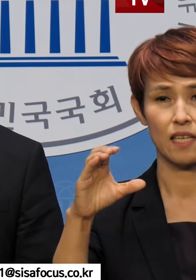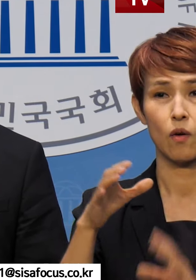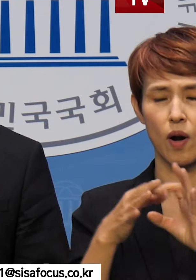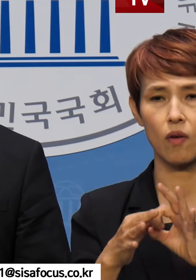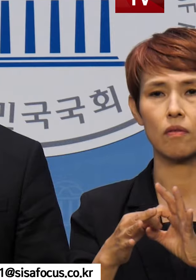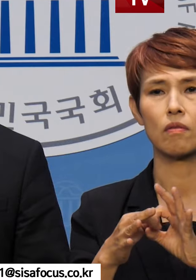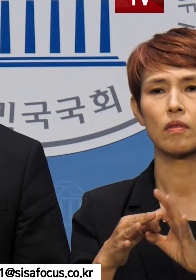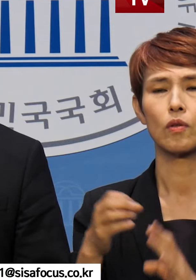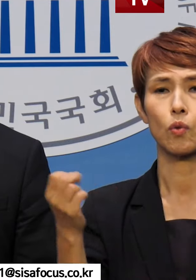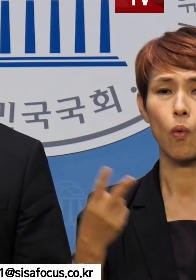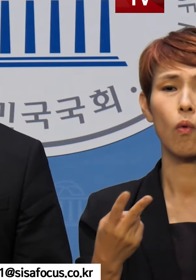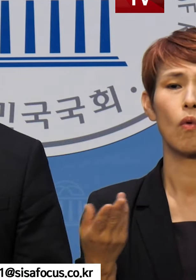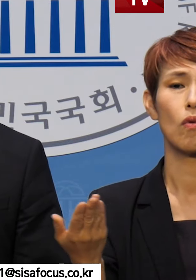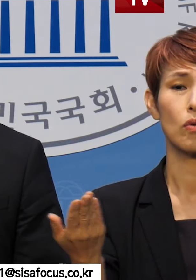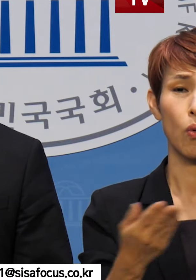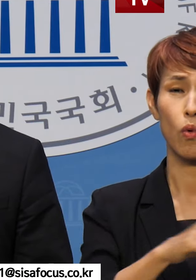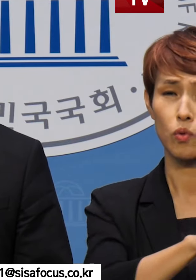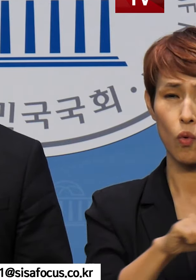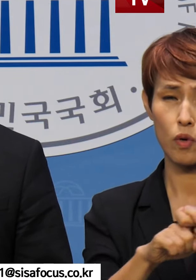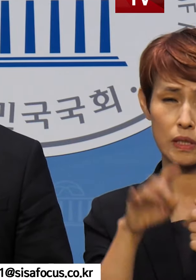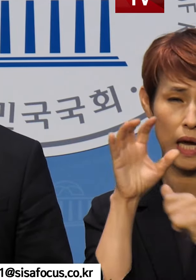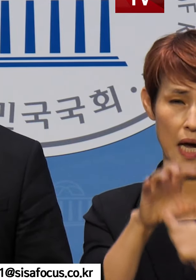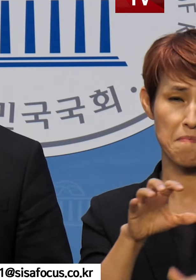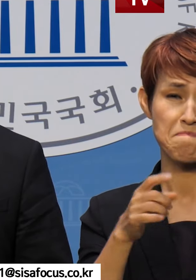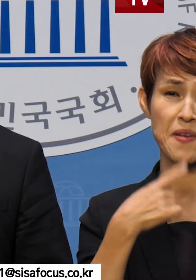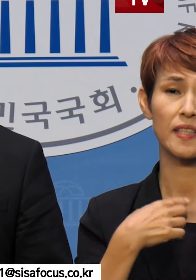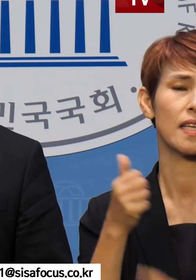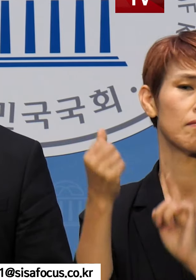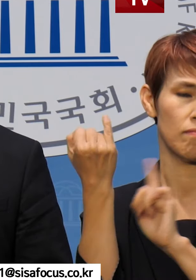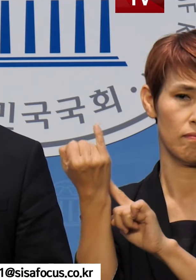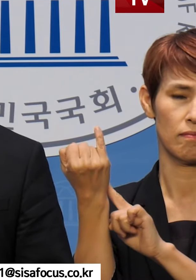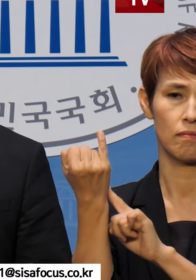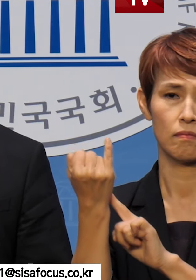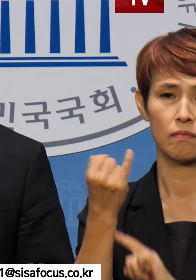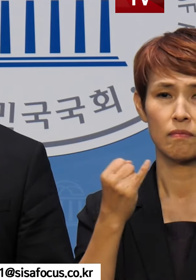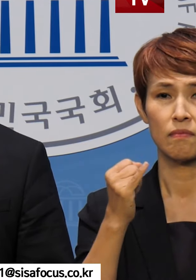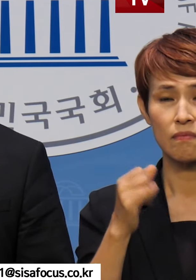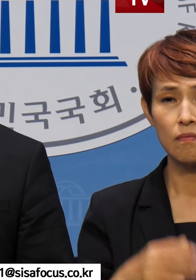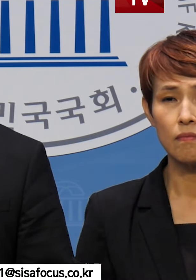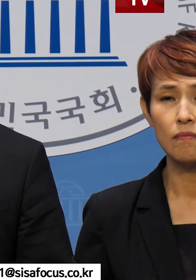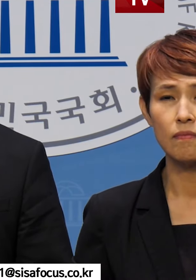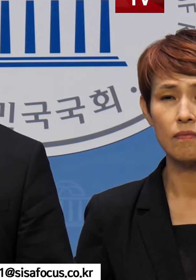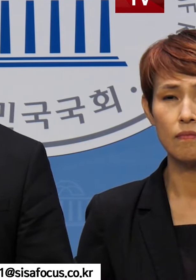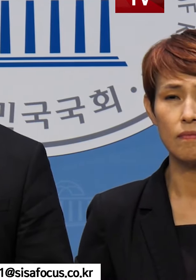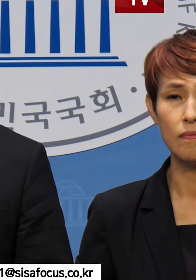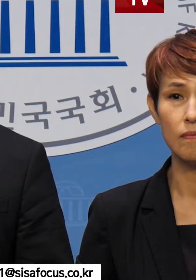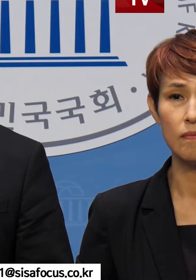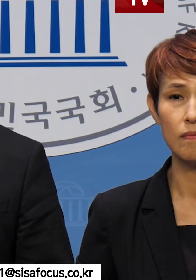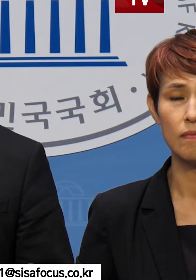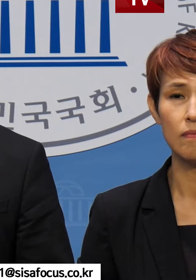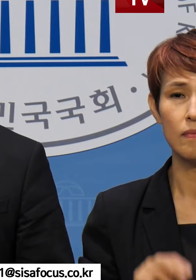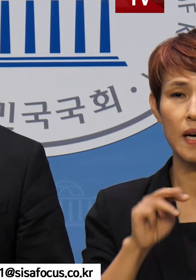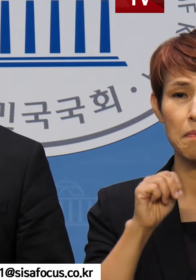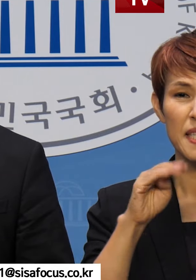탄압의 주역입니다. 특히 MBC 사용화를 밀실에서